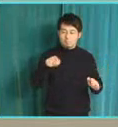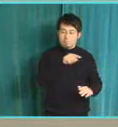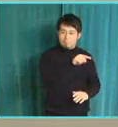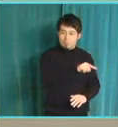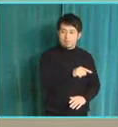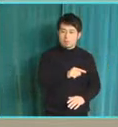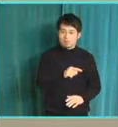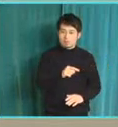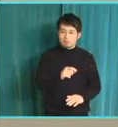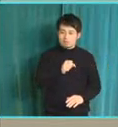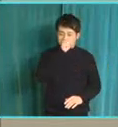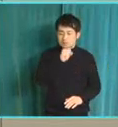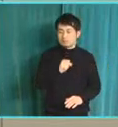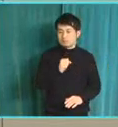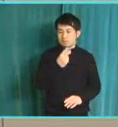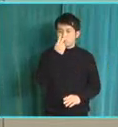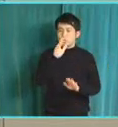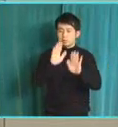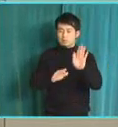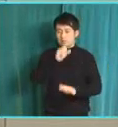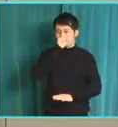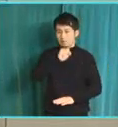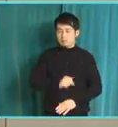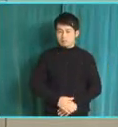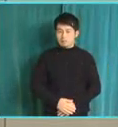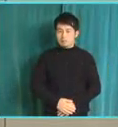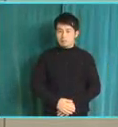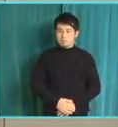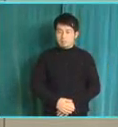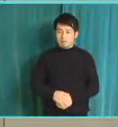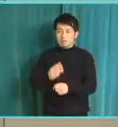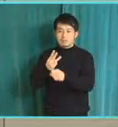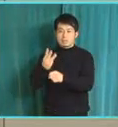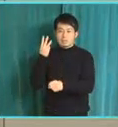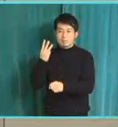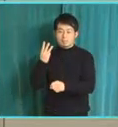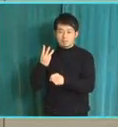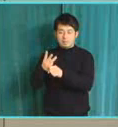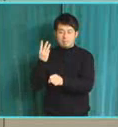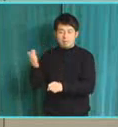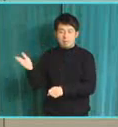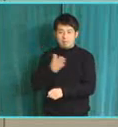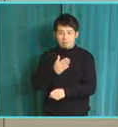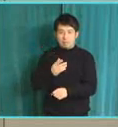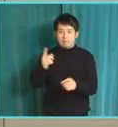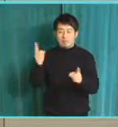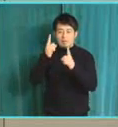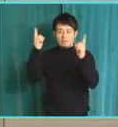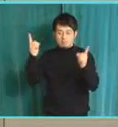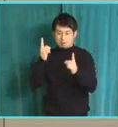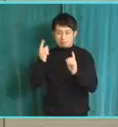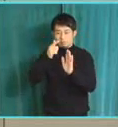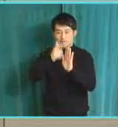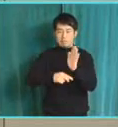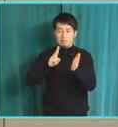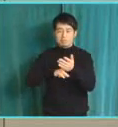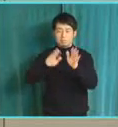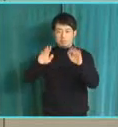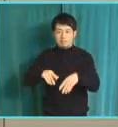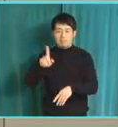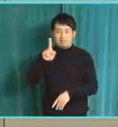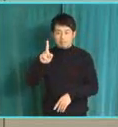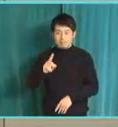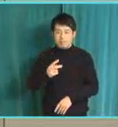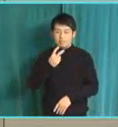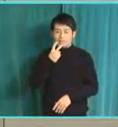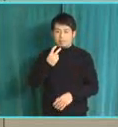て、3年前ぐらいから、安心安全みたいなのをテーマにして、委員会として取り組んで、います